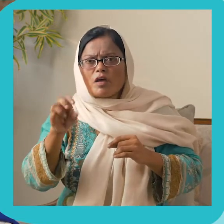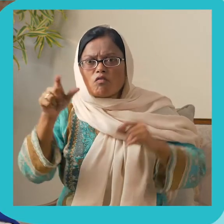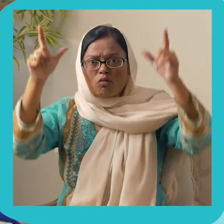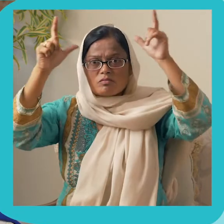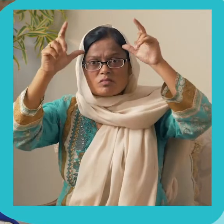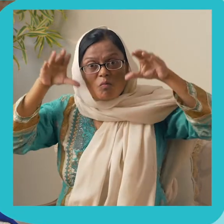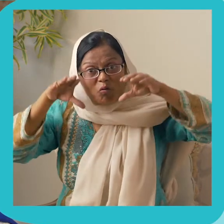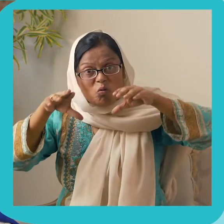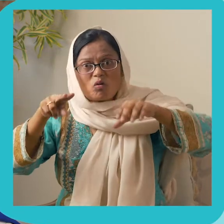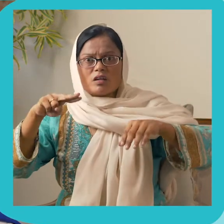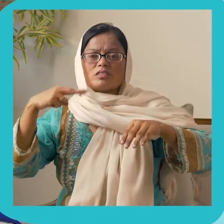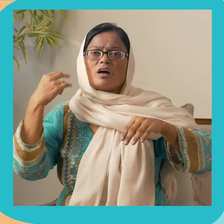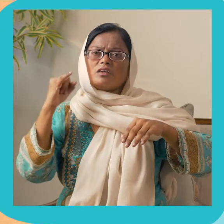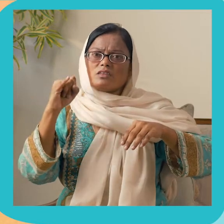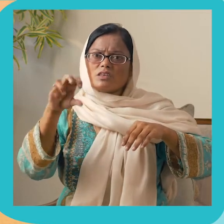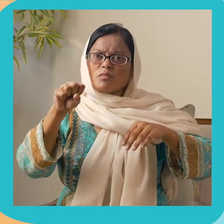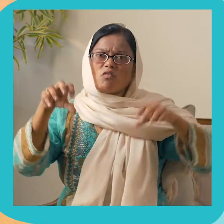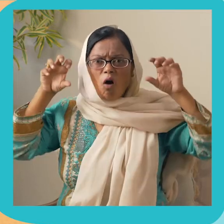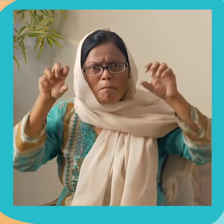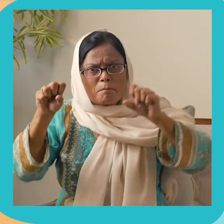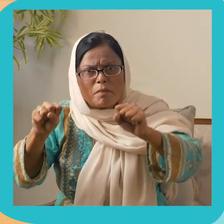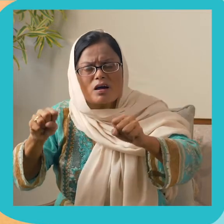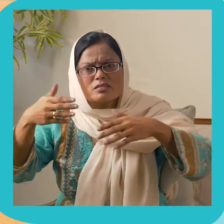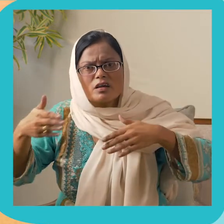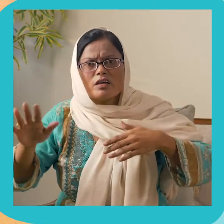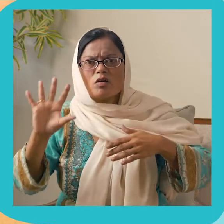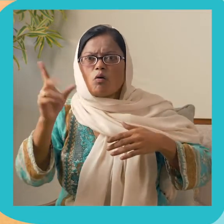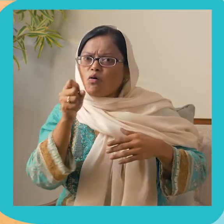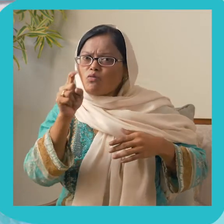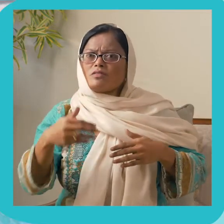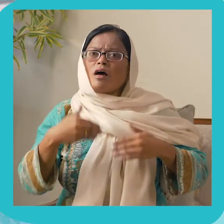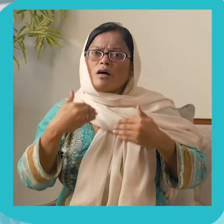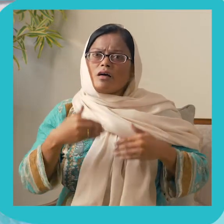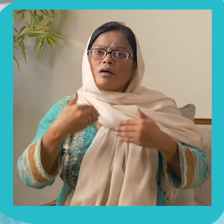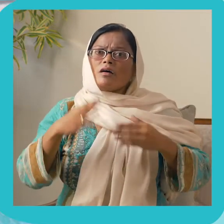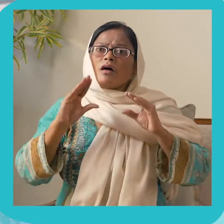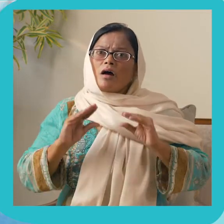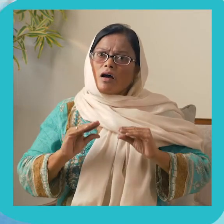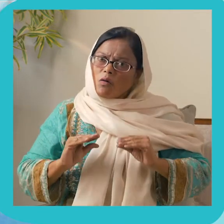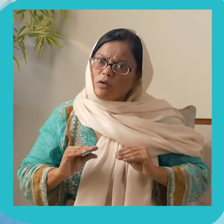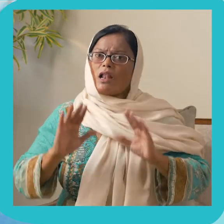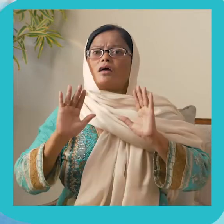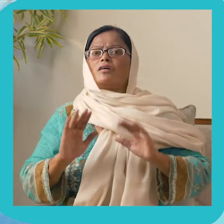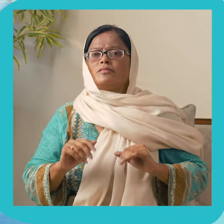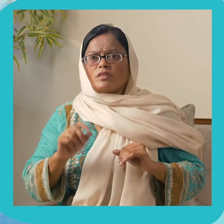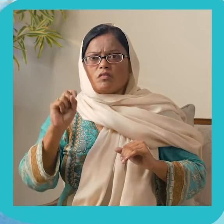असल में वो प्लोगर था जिसमें वो फंस गई और उसका दम घुटने लगा।